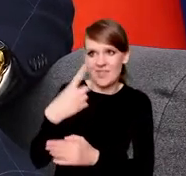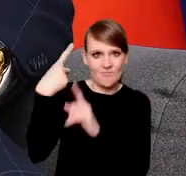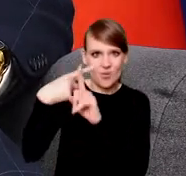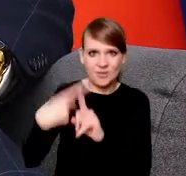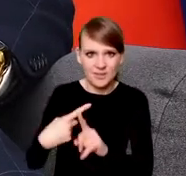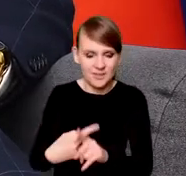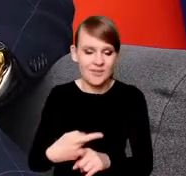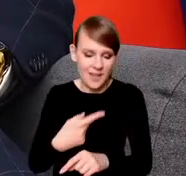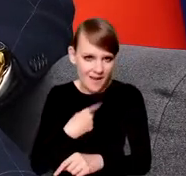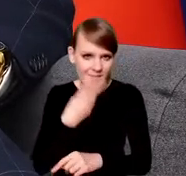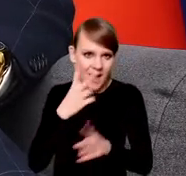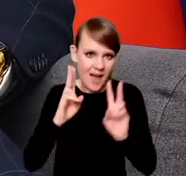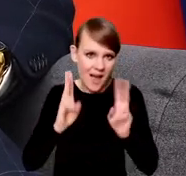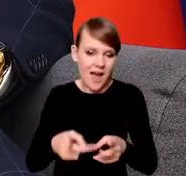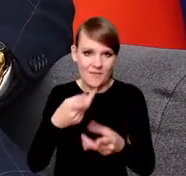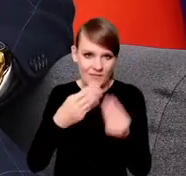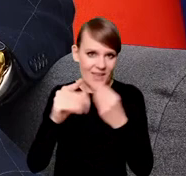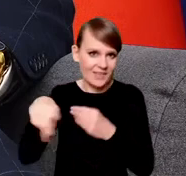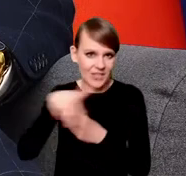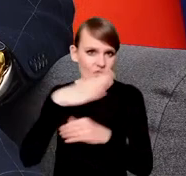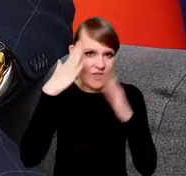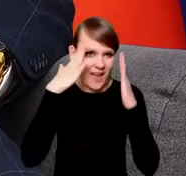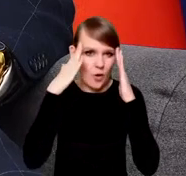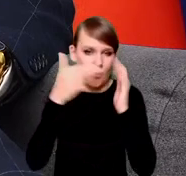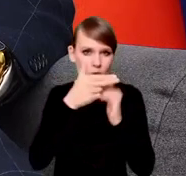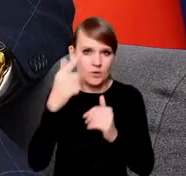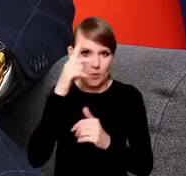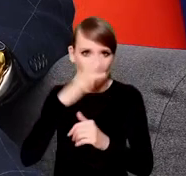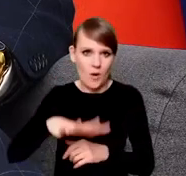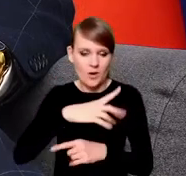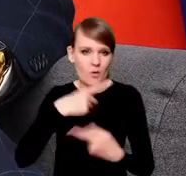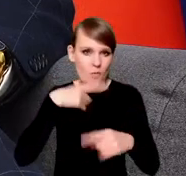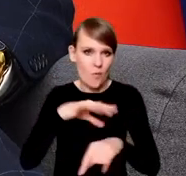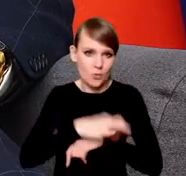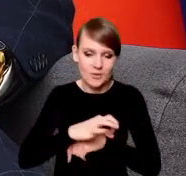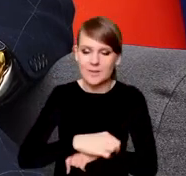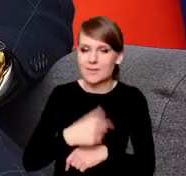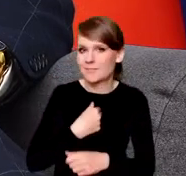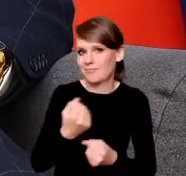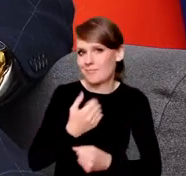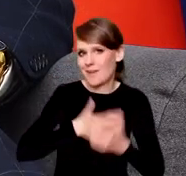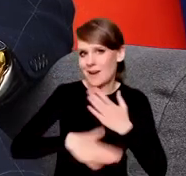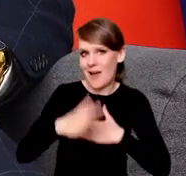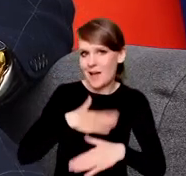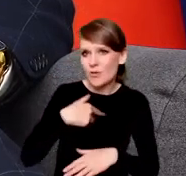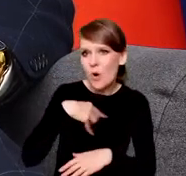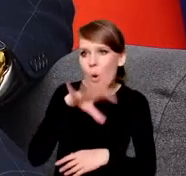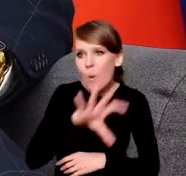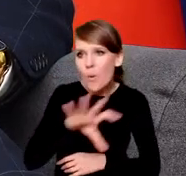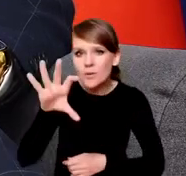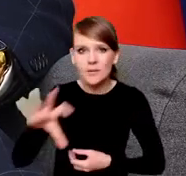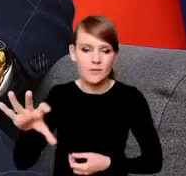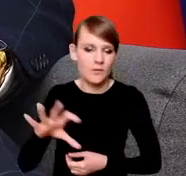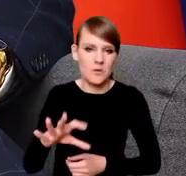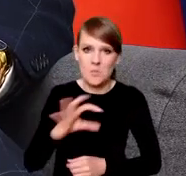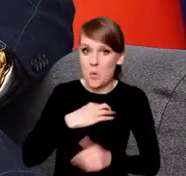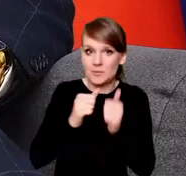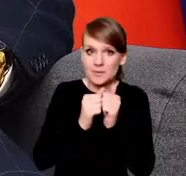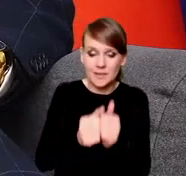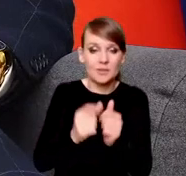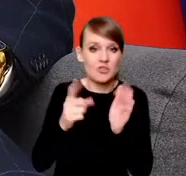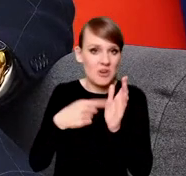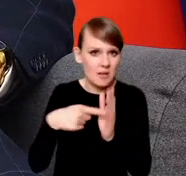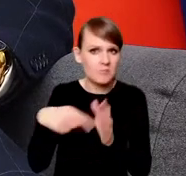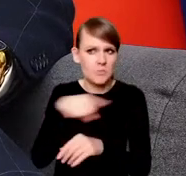odpowiedzialności uczelni i z wielką radością obserwuję, że coraz częściej według mnie rozumiemy,